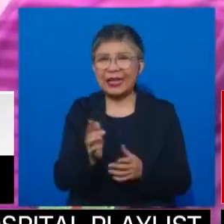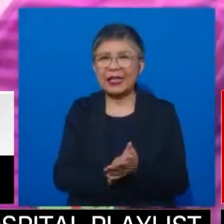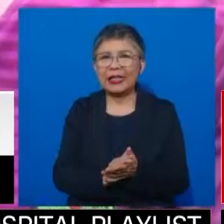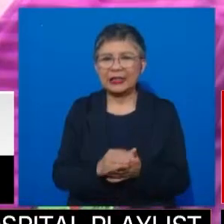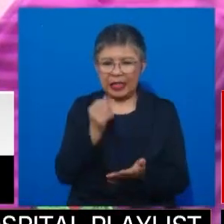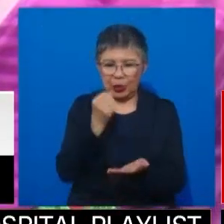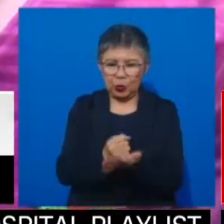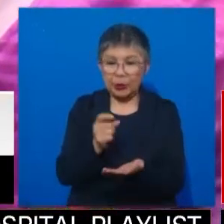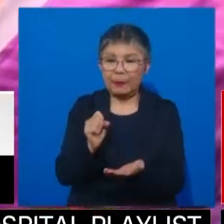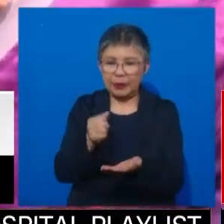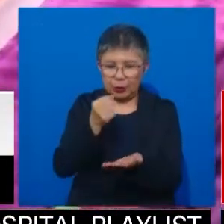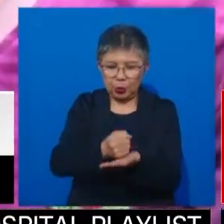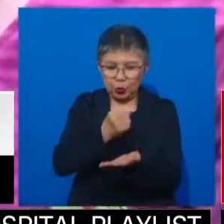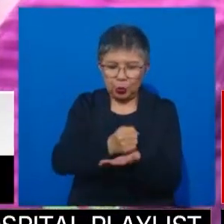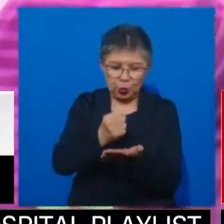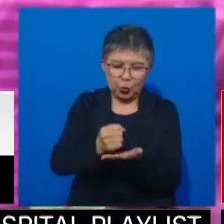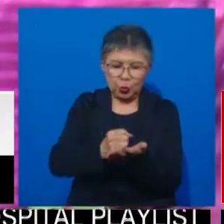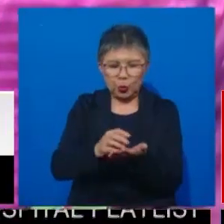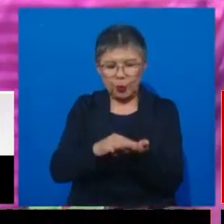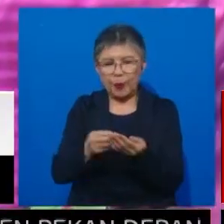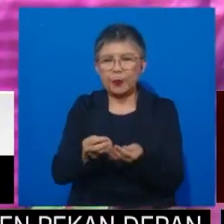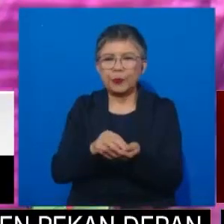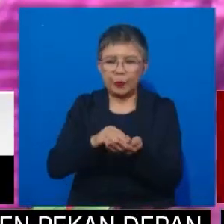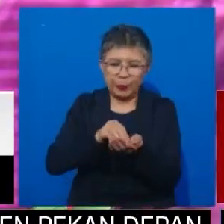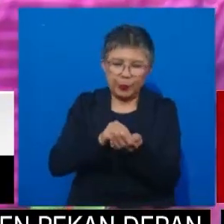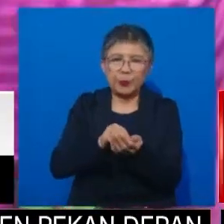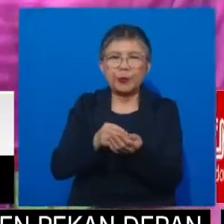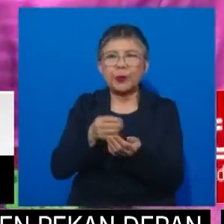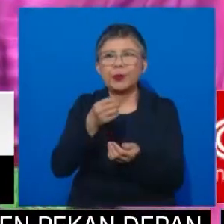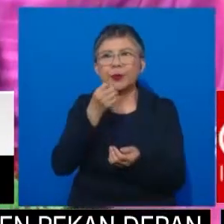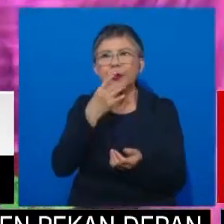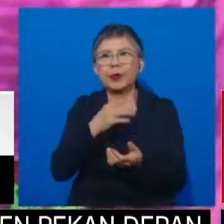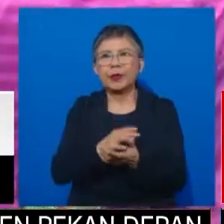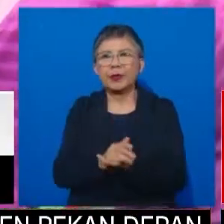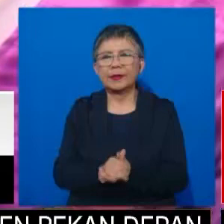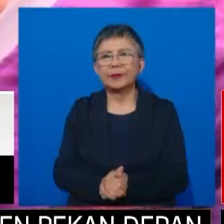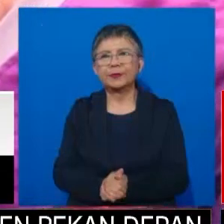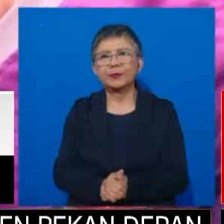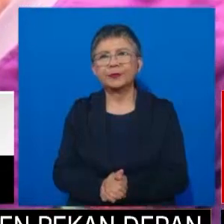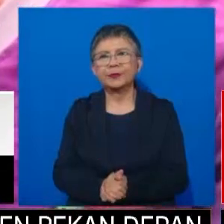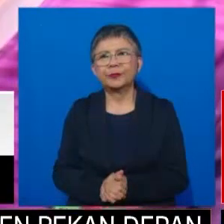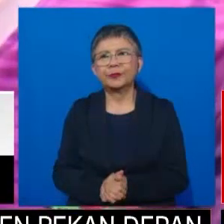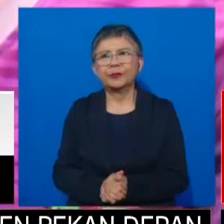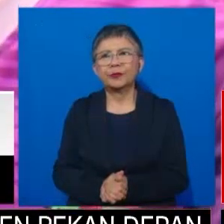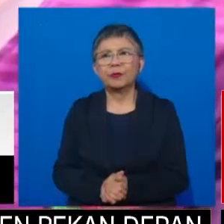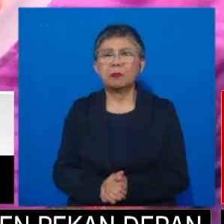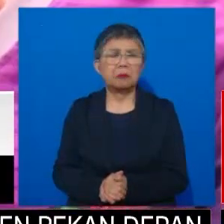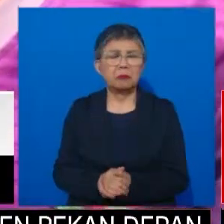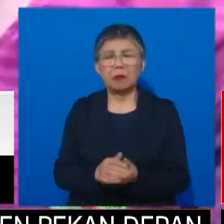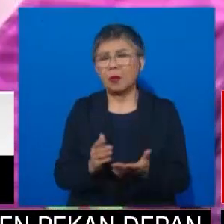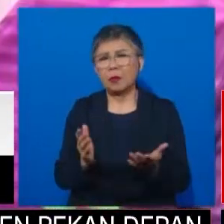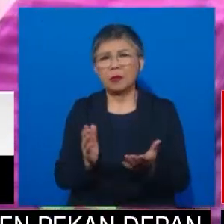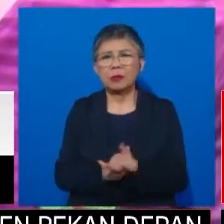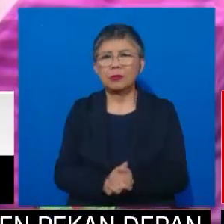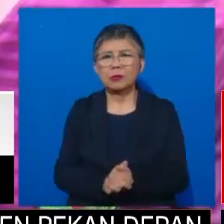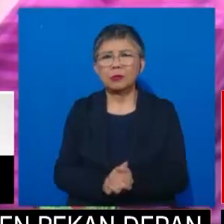tumbuki. Katanya apa? Ponciplukan tuh atau cecendet kalau bahasa saya mungkin. Udah di